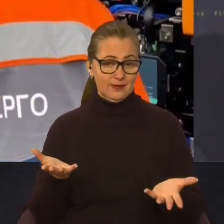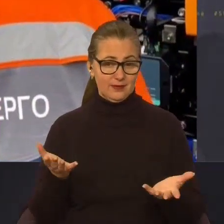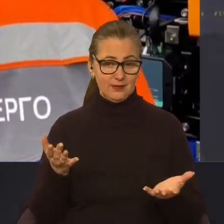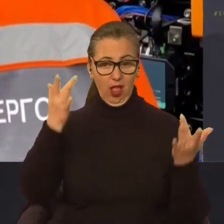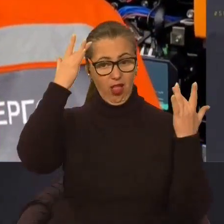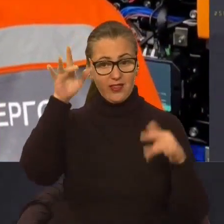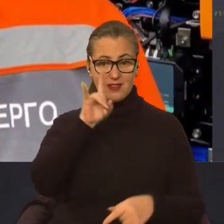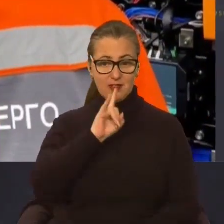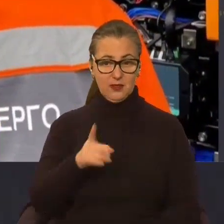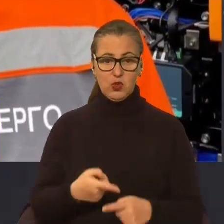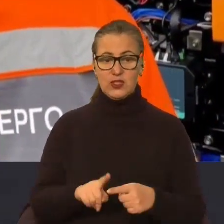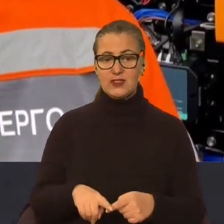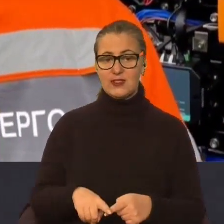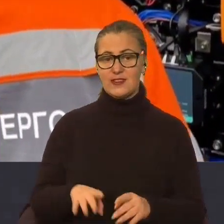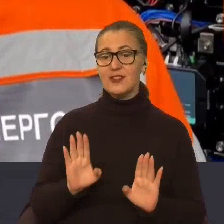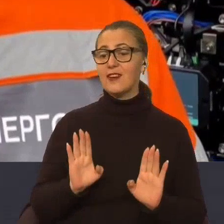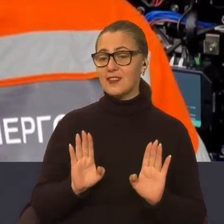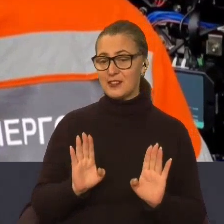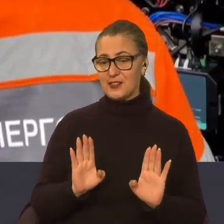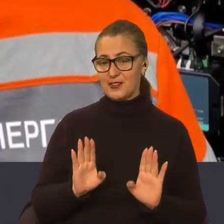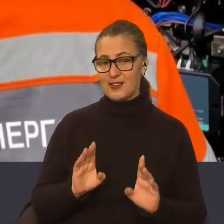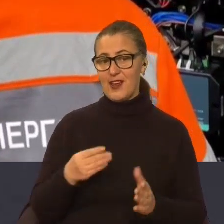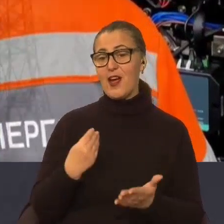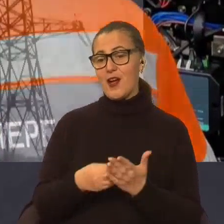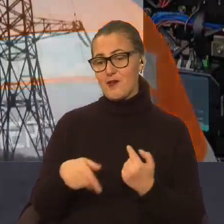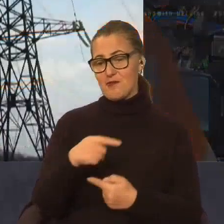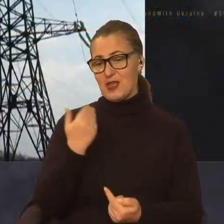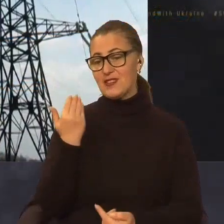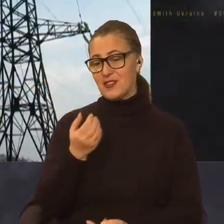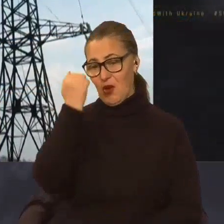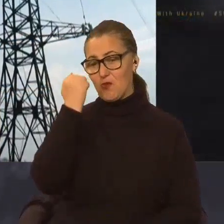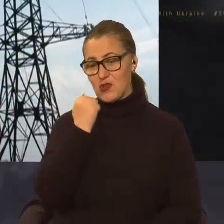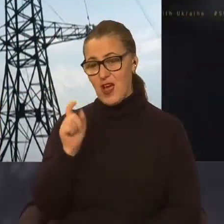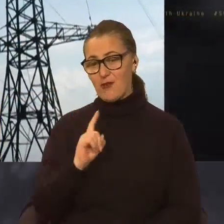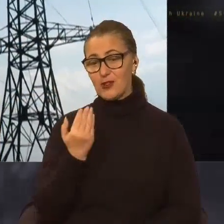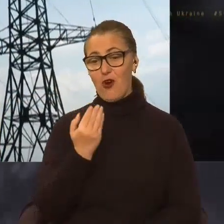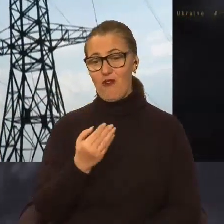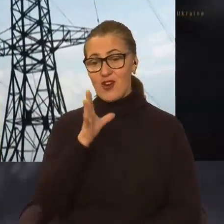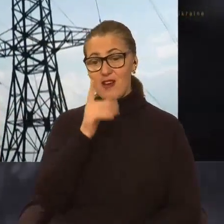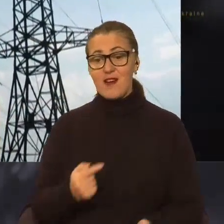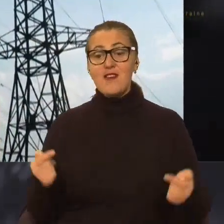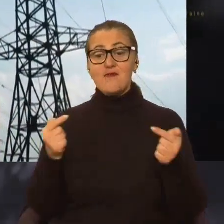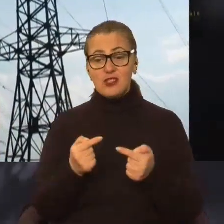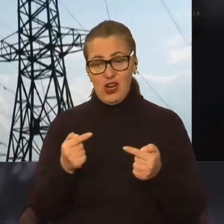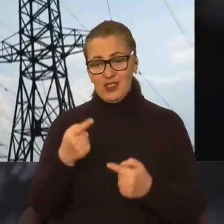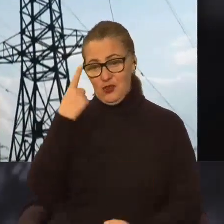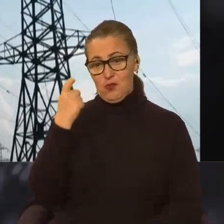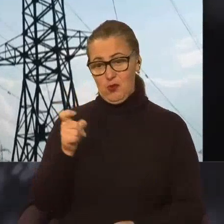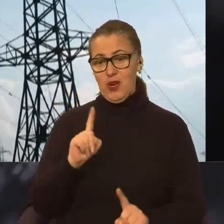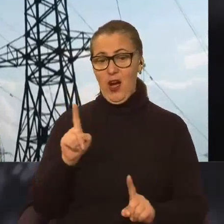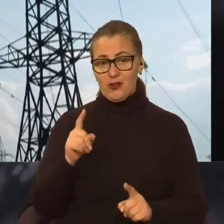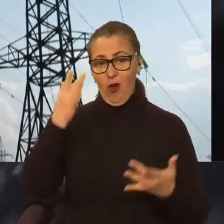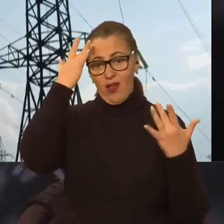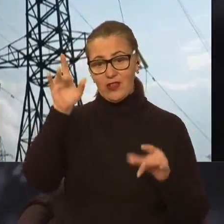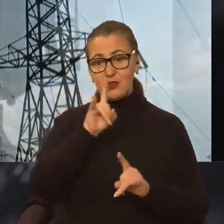це Рішення ще я вам скажу що бізнес вам подякує за те що ви вчасно його попередили що сенсації не буде